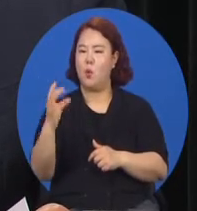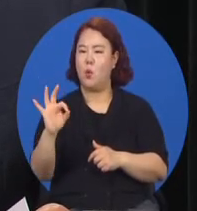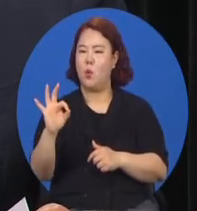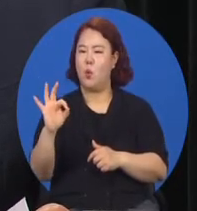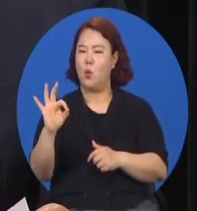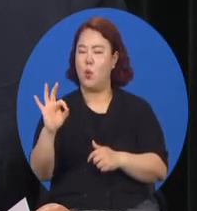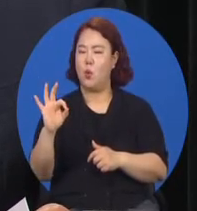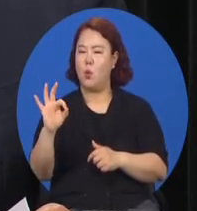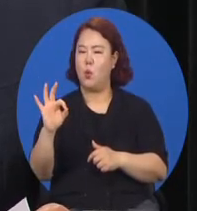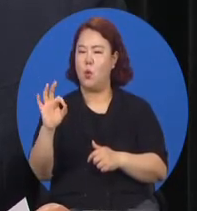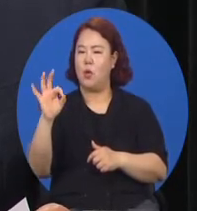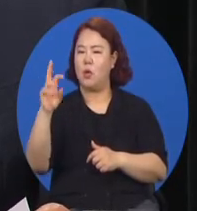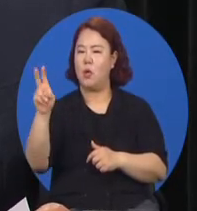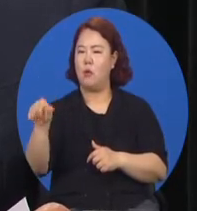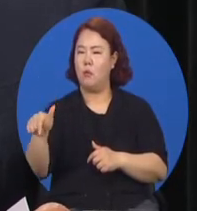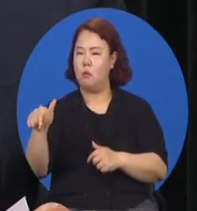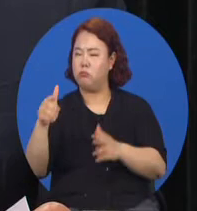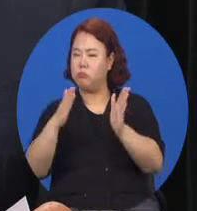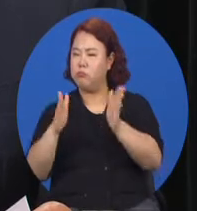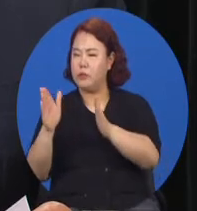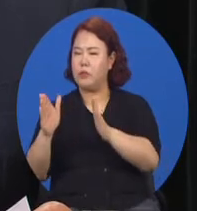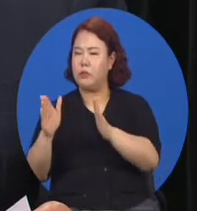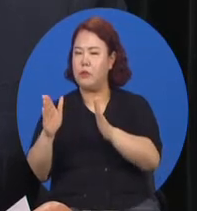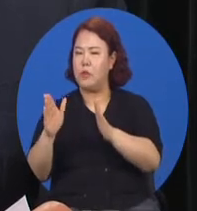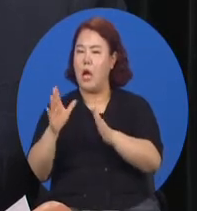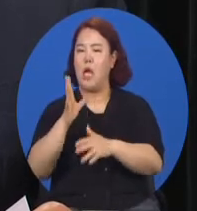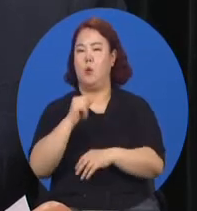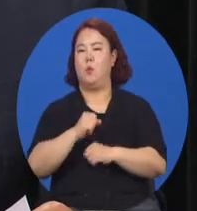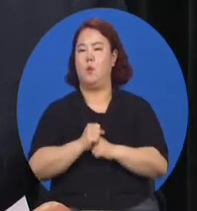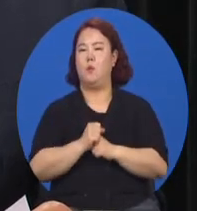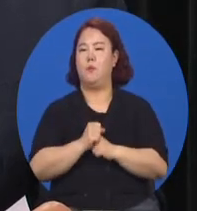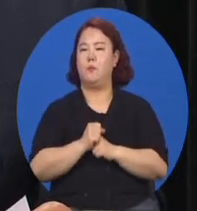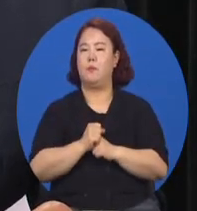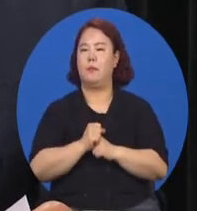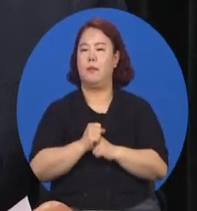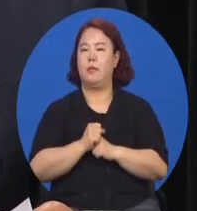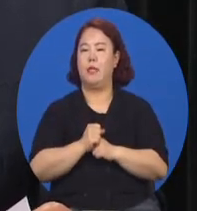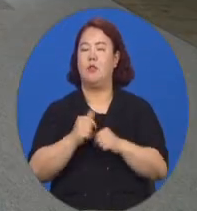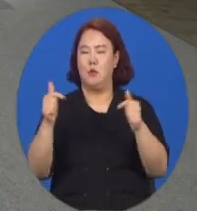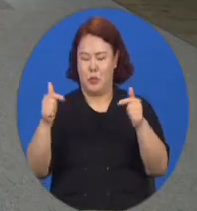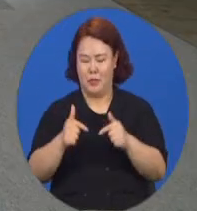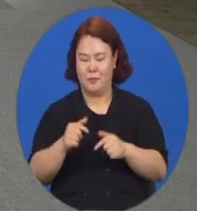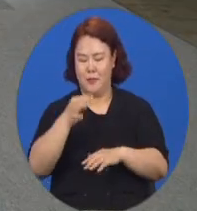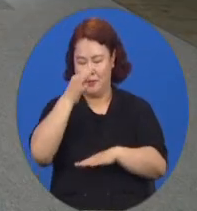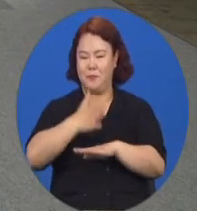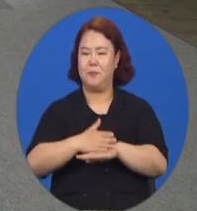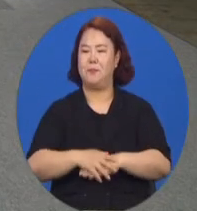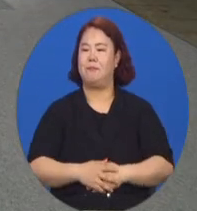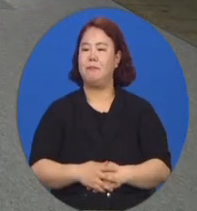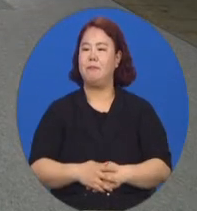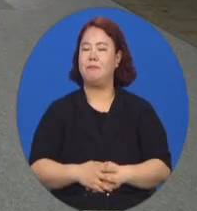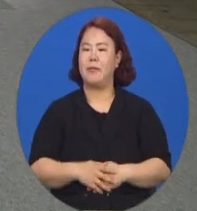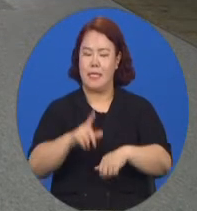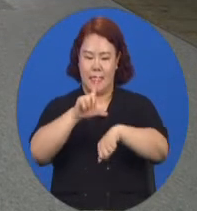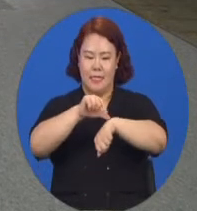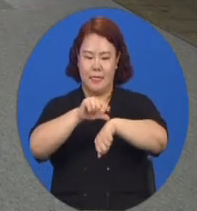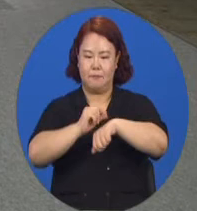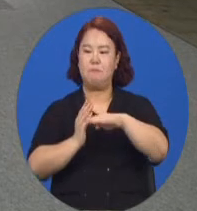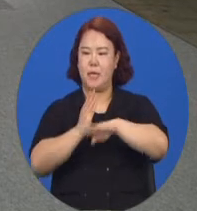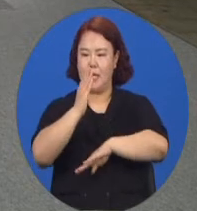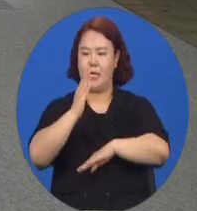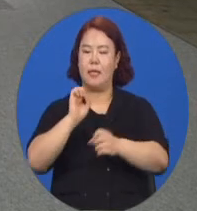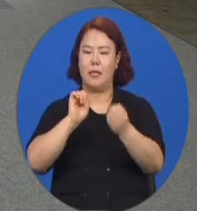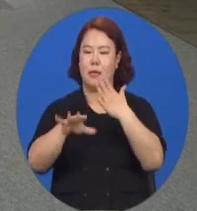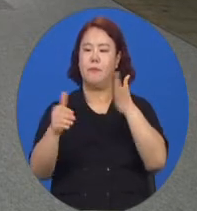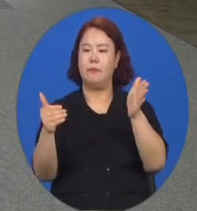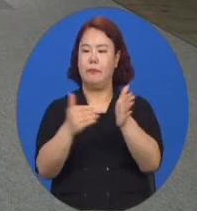영농단을 마련해 가지고 그 아이고 네 줄이겠습니다. 네. 자, 시간이 다 됐습니다. 답변은